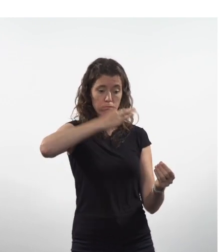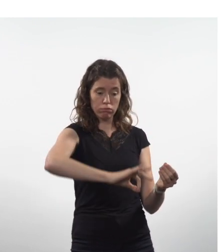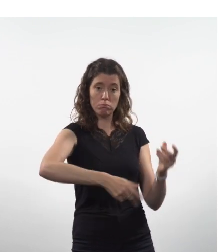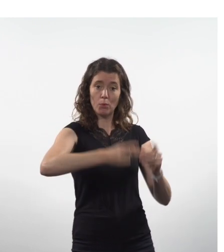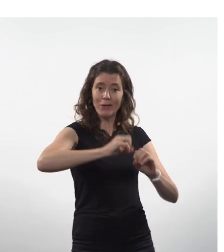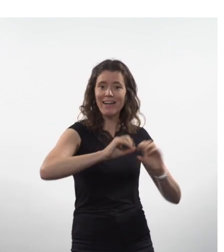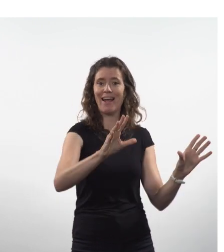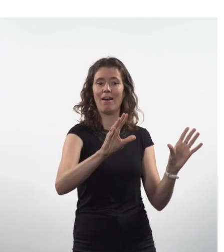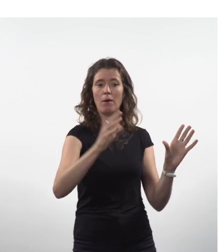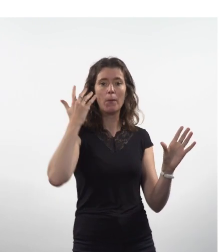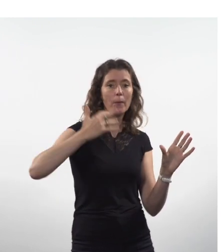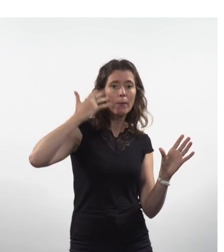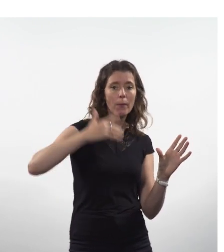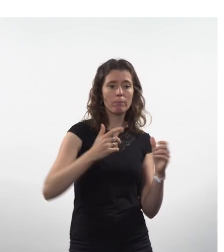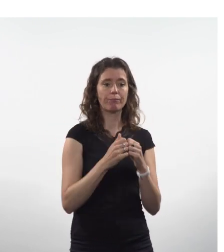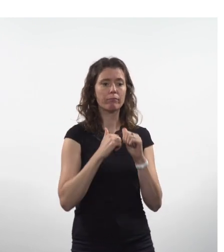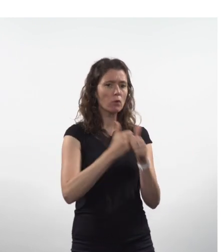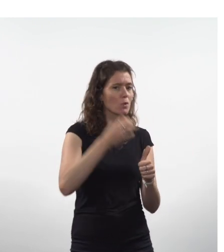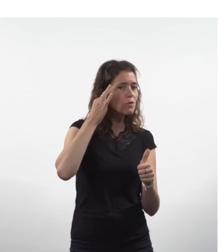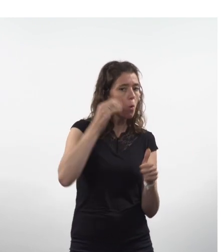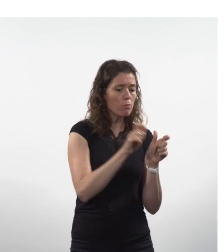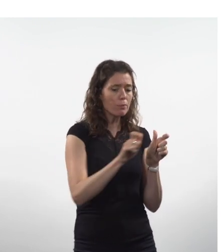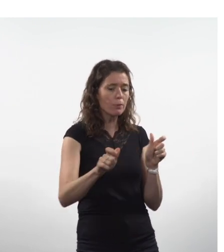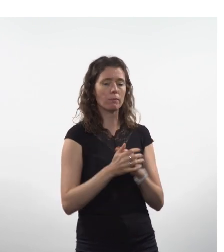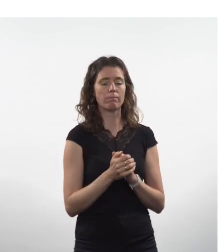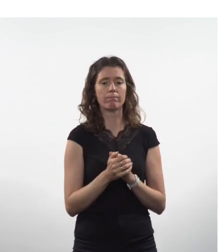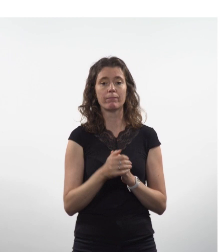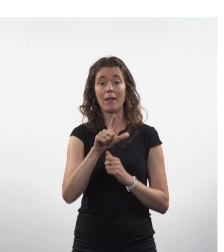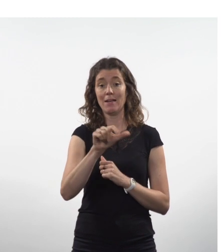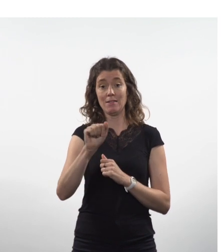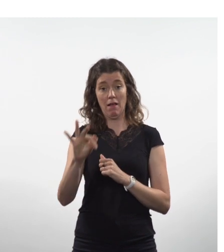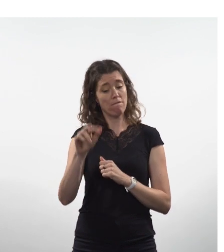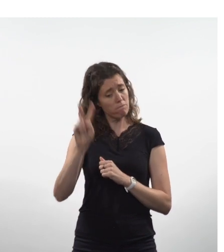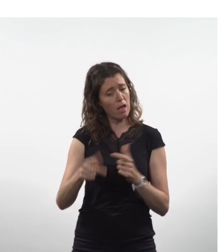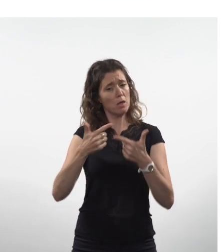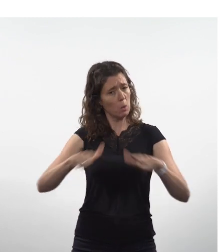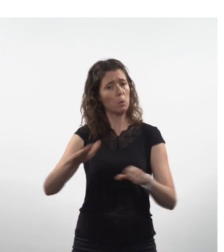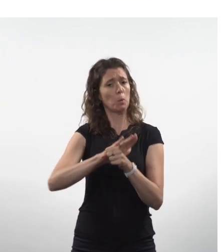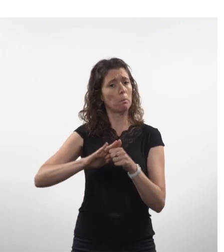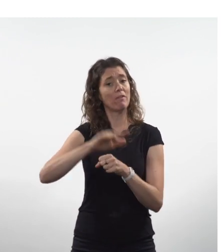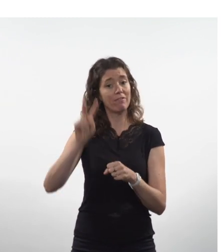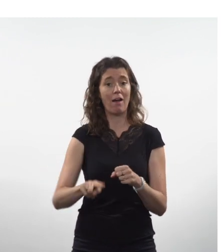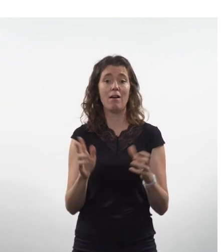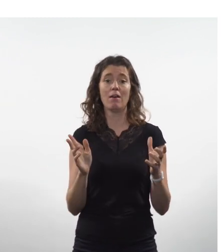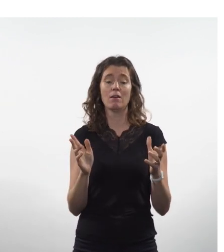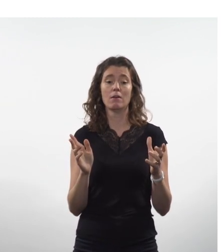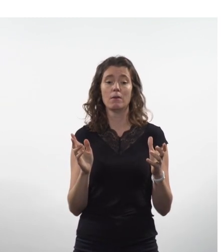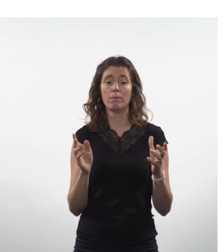pour s'expander sur les phonèmes, les phonétiques. Étant donné que la noticine, c'est vraiment une langue à part entière et